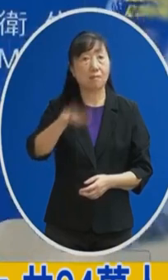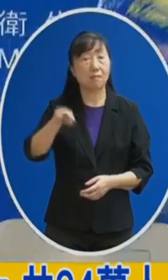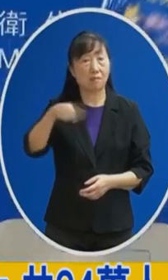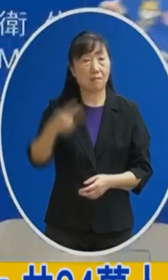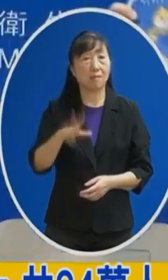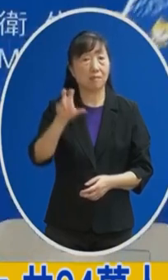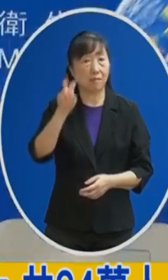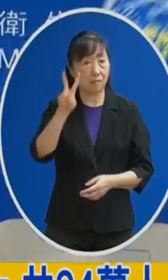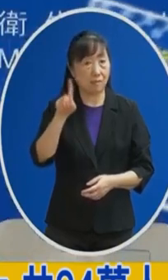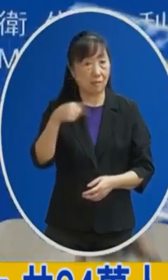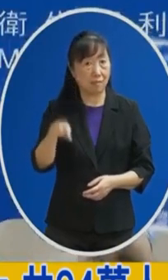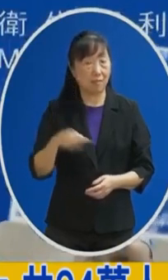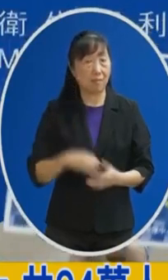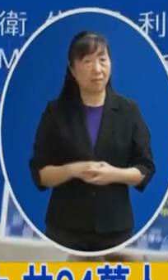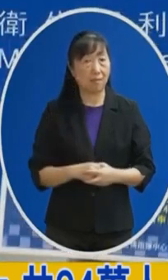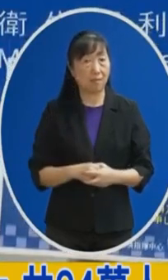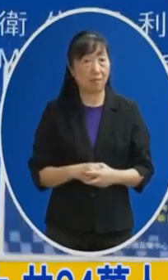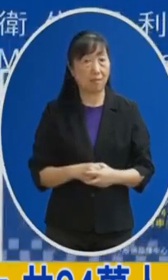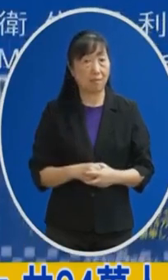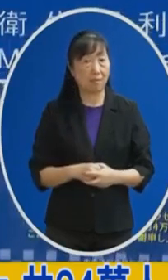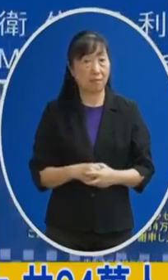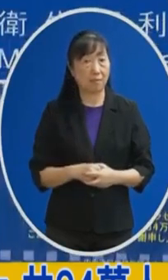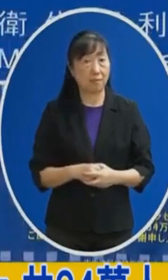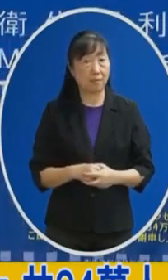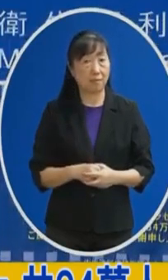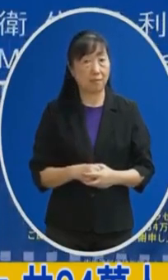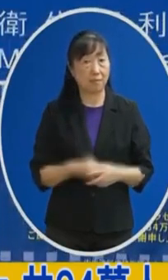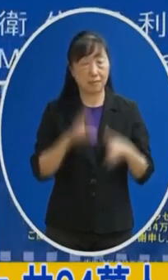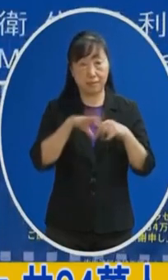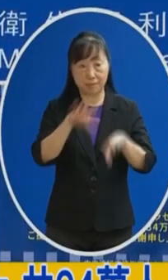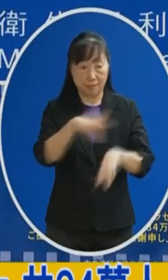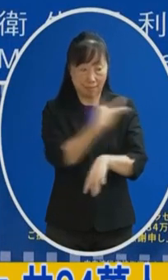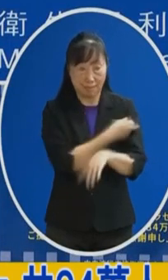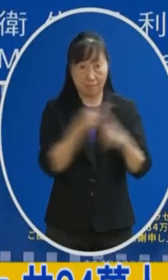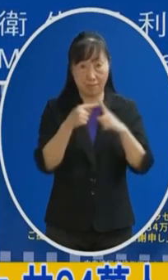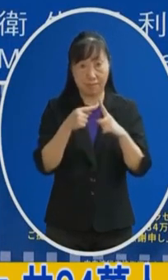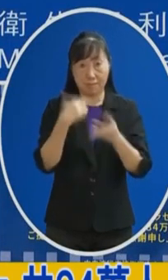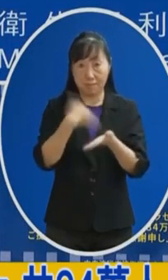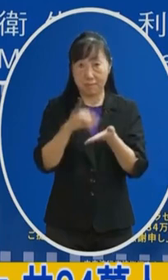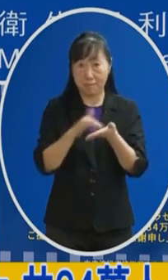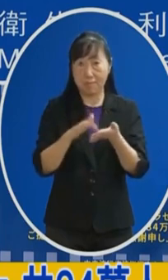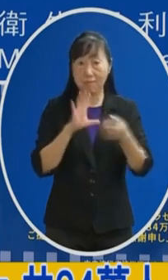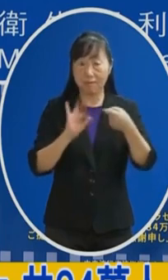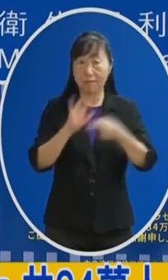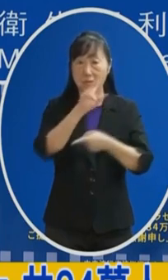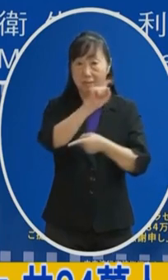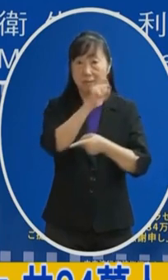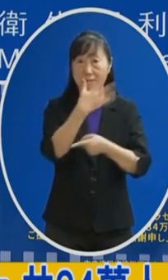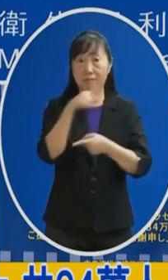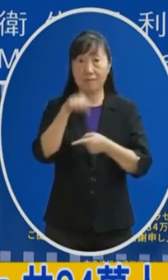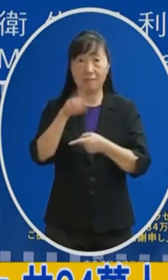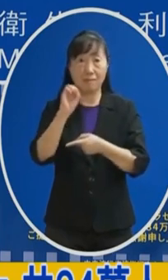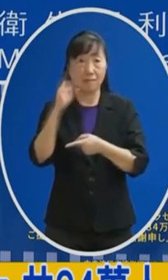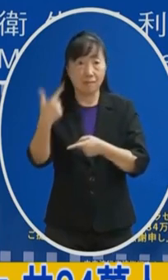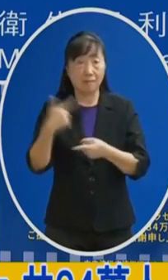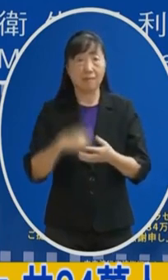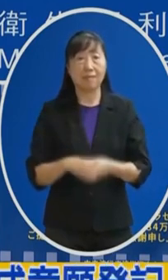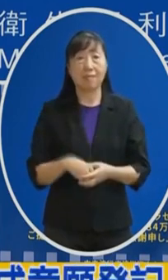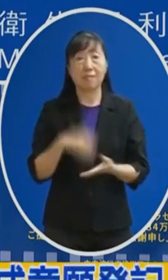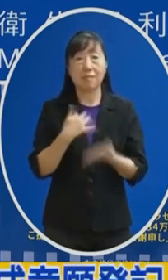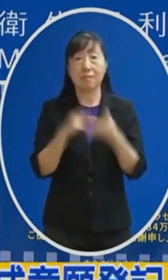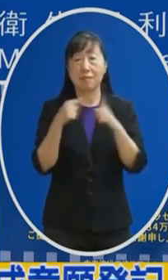437272，那所以我们的这个接种人口的涵盖率是18.06%，那计次人口比